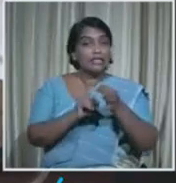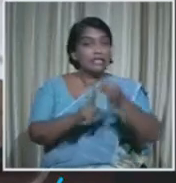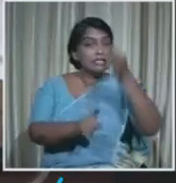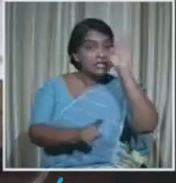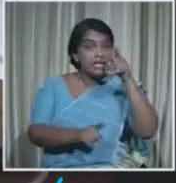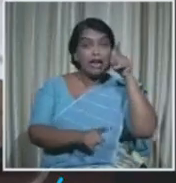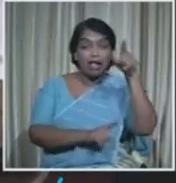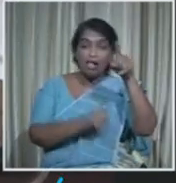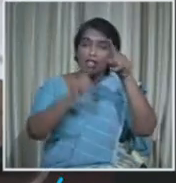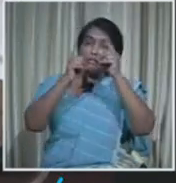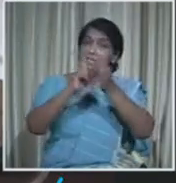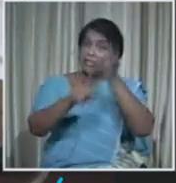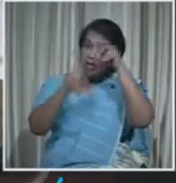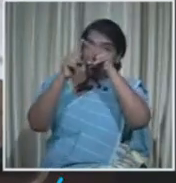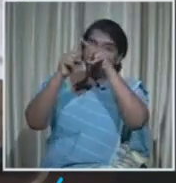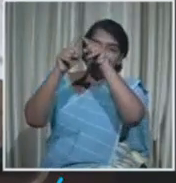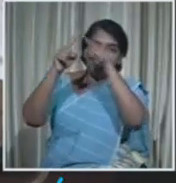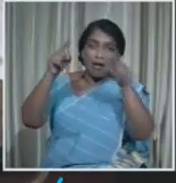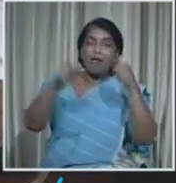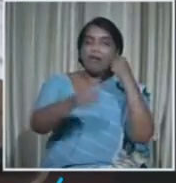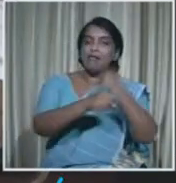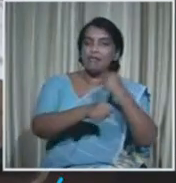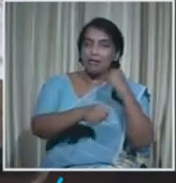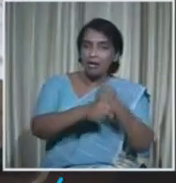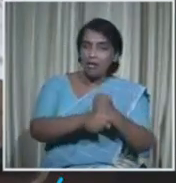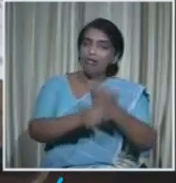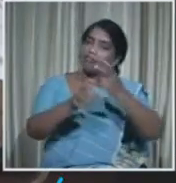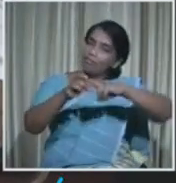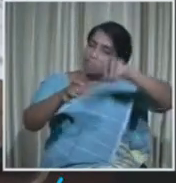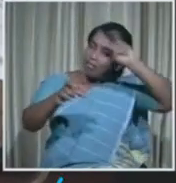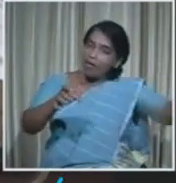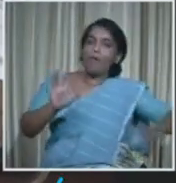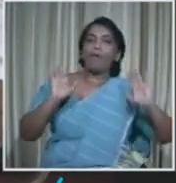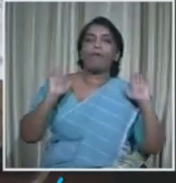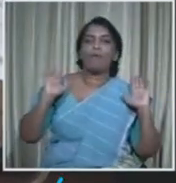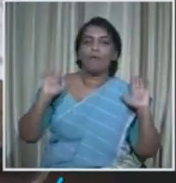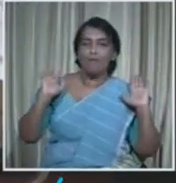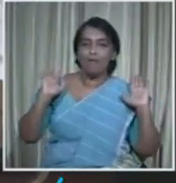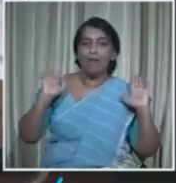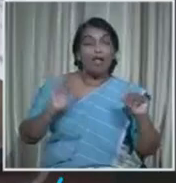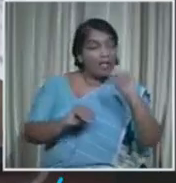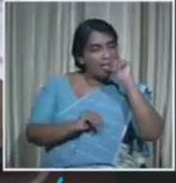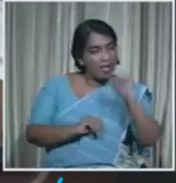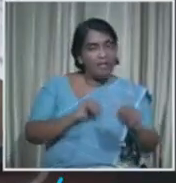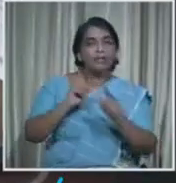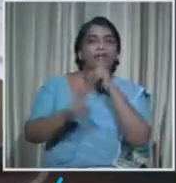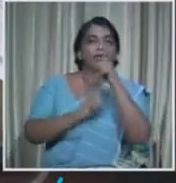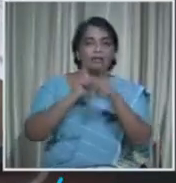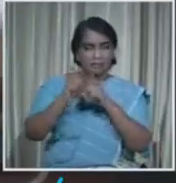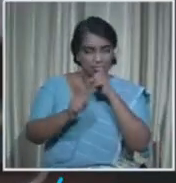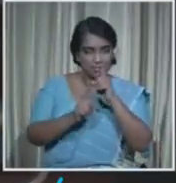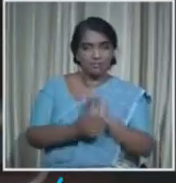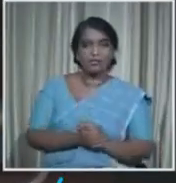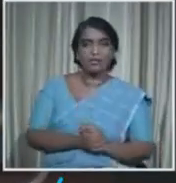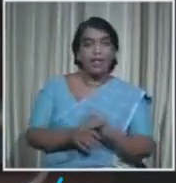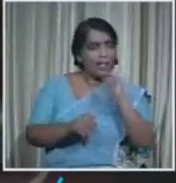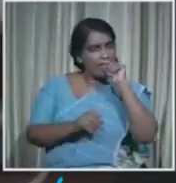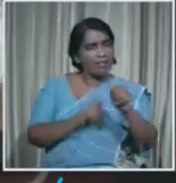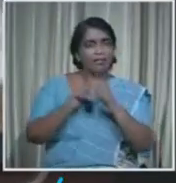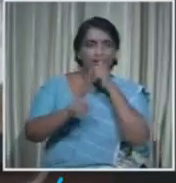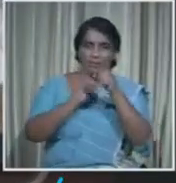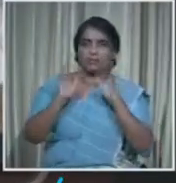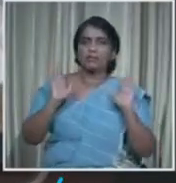ජනාධිපතිවරයාගේ ඉඳලා මේ ආණ්ඩුව ඉල්ලාස් වෙන්න ඕන ඒකයි ඇත්ත කතාව ඒකයි ඇත්ත